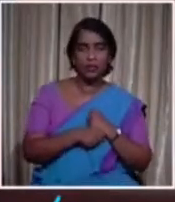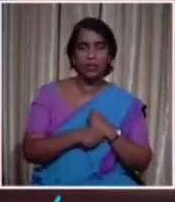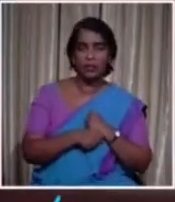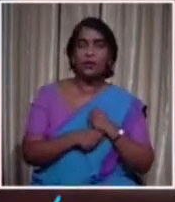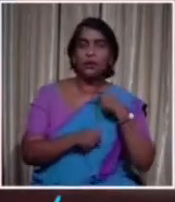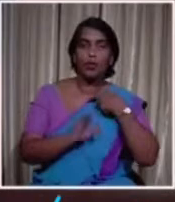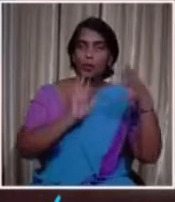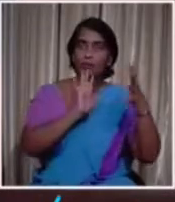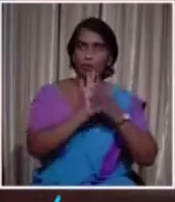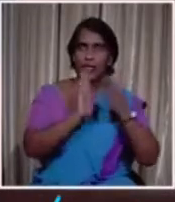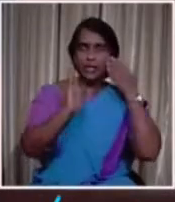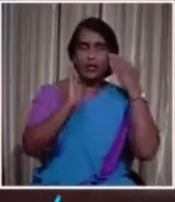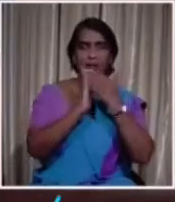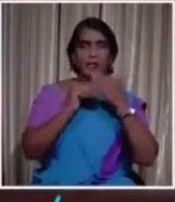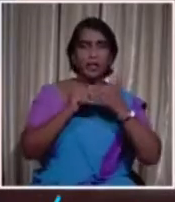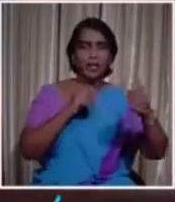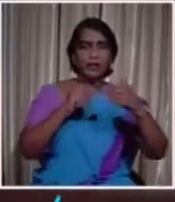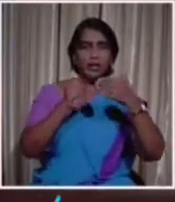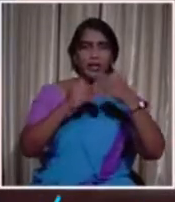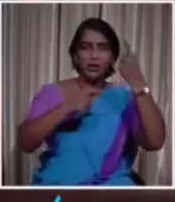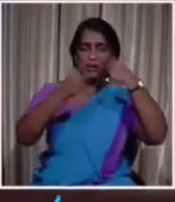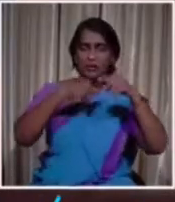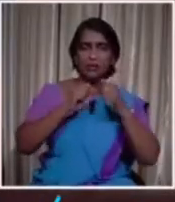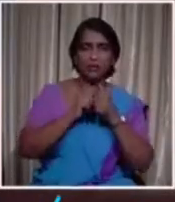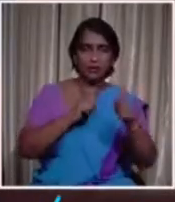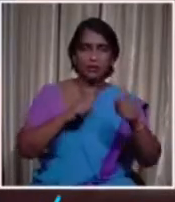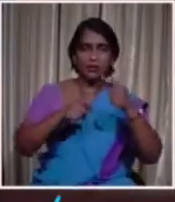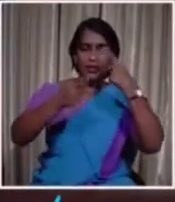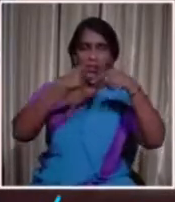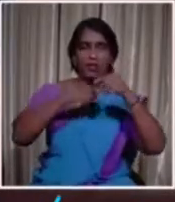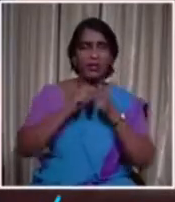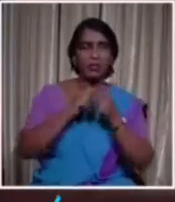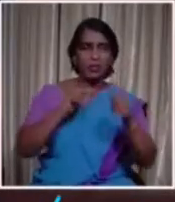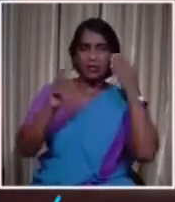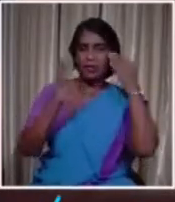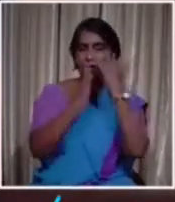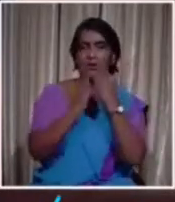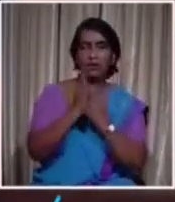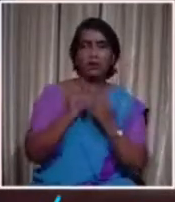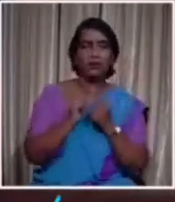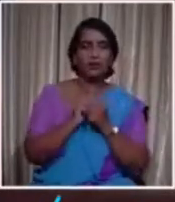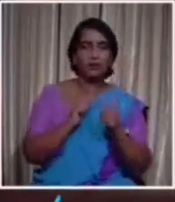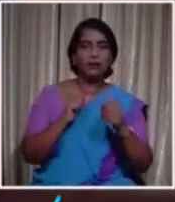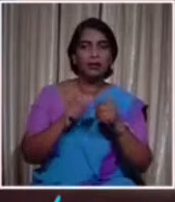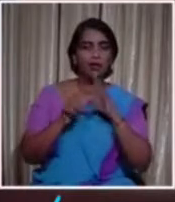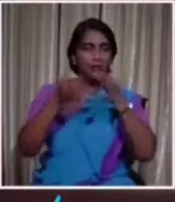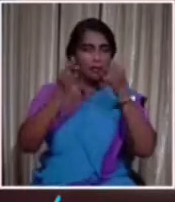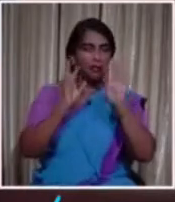सर्वपाक्षिक आंडुव पिलिमंदव अभी खंडायमक विदियट अपे मतय निरौल